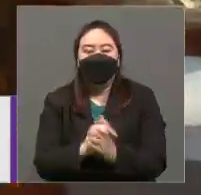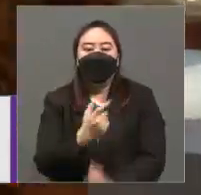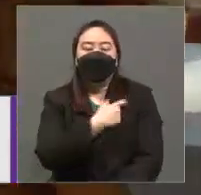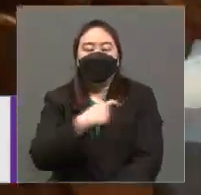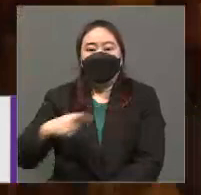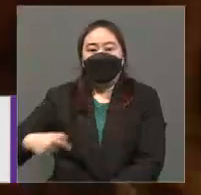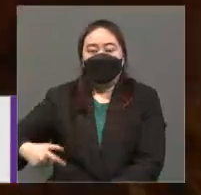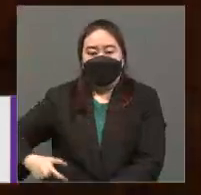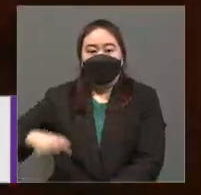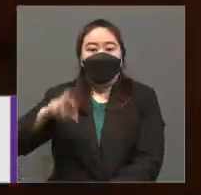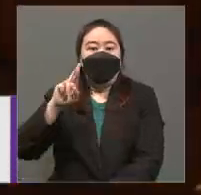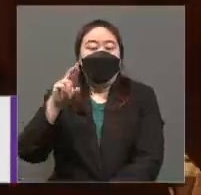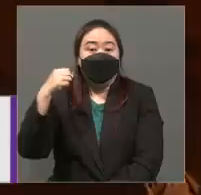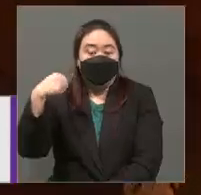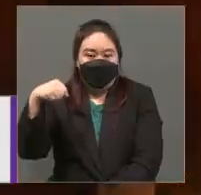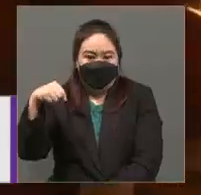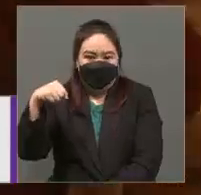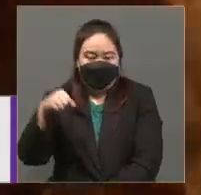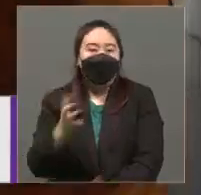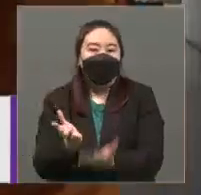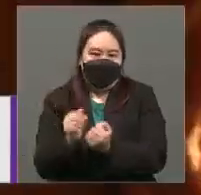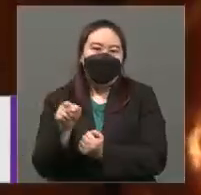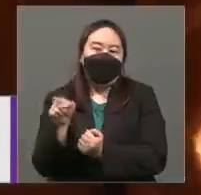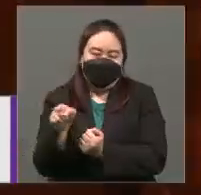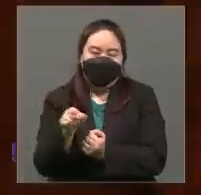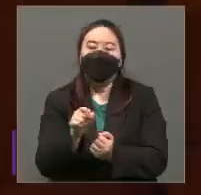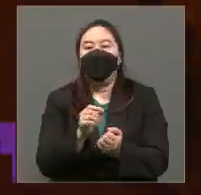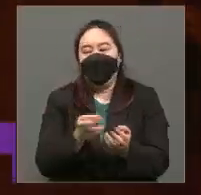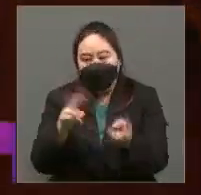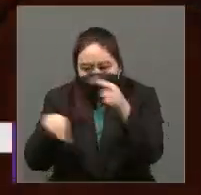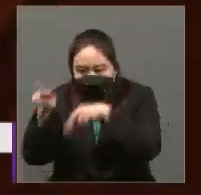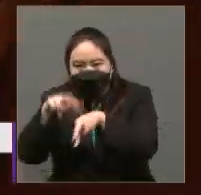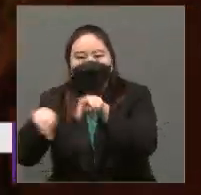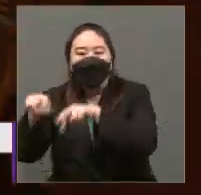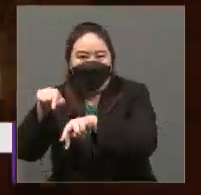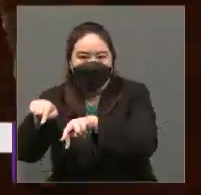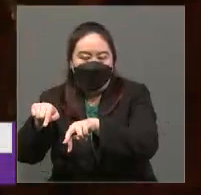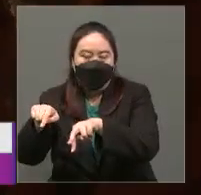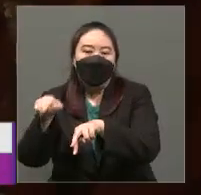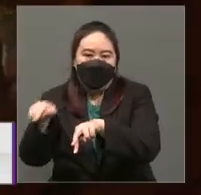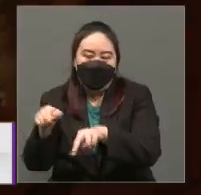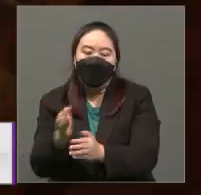จ้าอยู่หัวทรงรับศพพันจ่าเอกสมเกียรติหมายชอบไว้ในพระบรมราชานุเคราะห์ตั้งบ